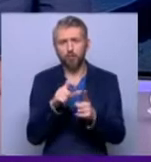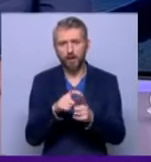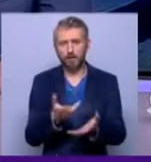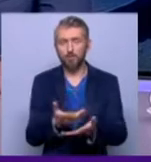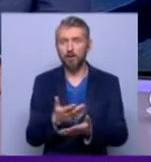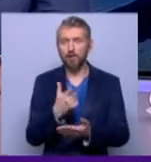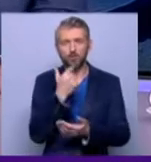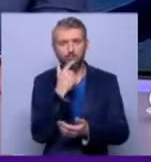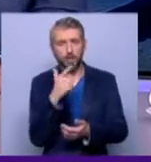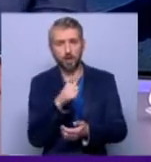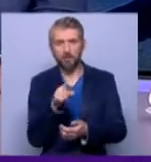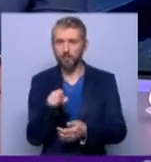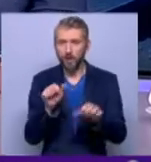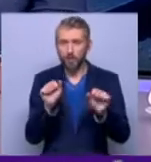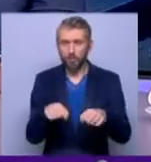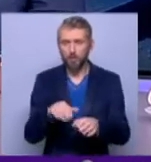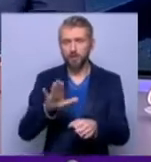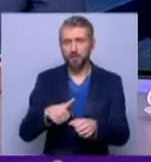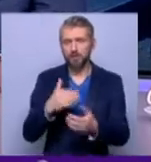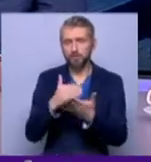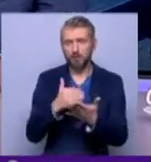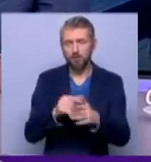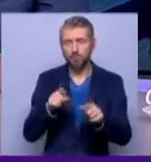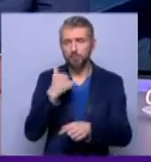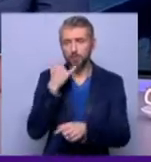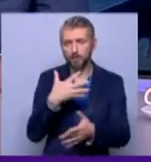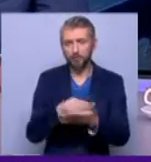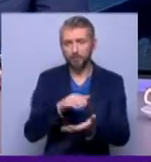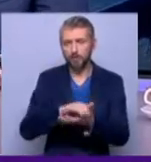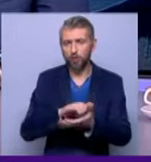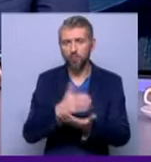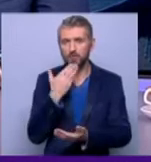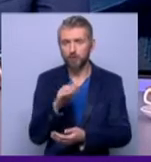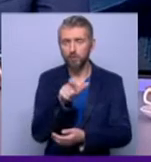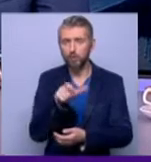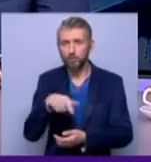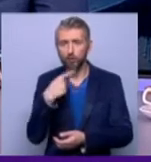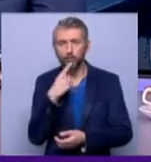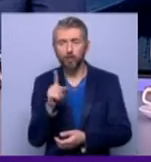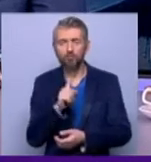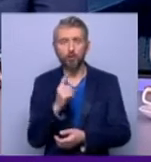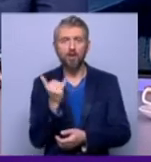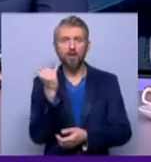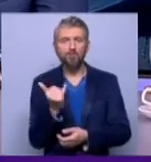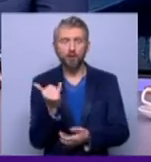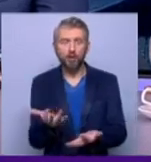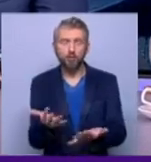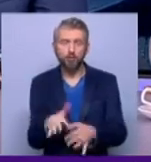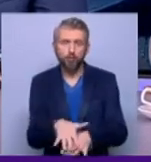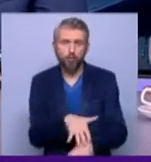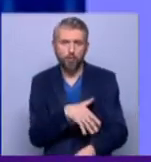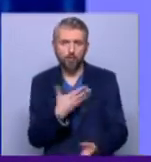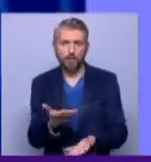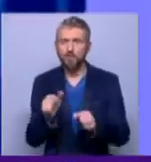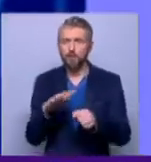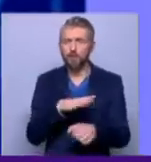в принципі, ви можете, ну, якби після ефіру теж подзвонити своїм знайомим і запитати. Люди говорять про те, що чайник кипить в рази довше.